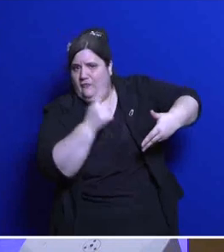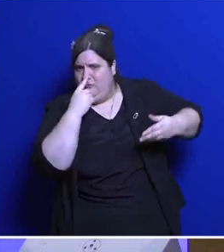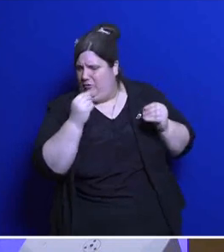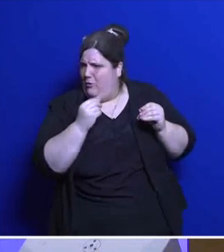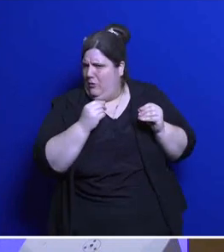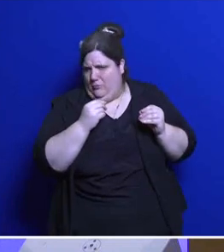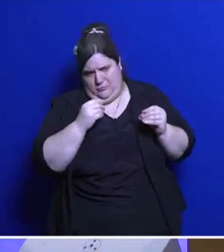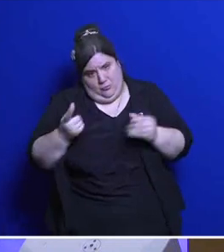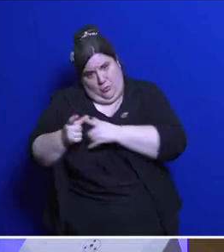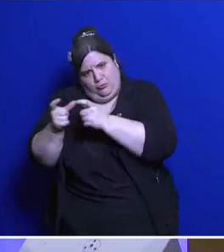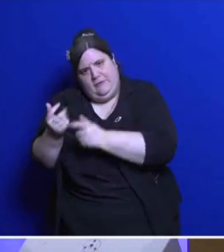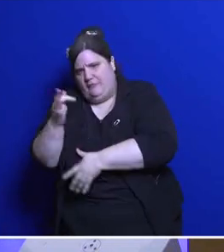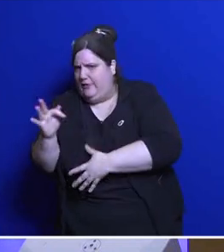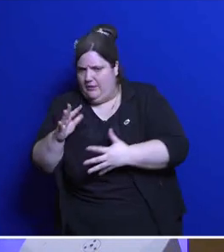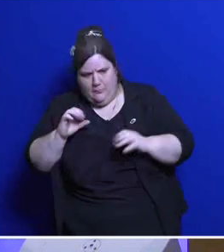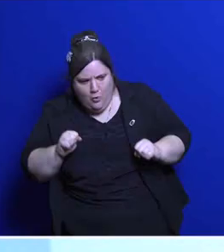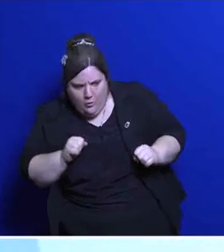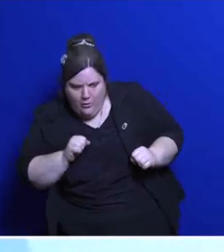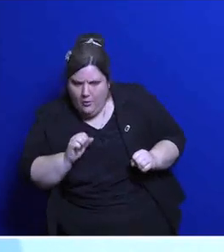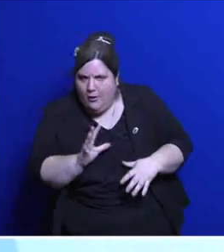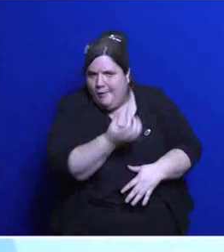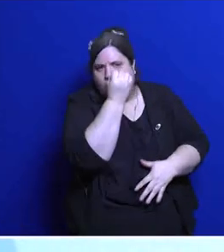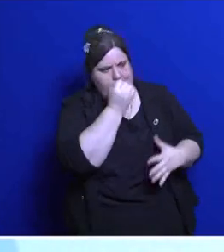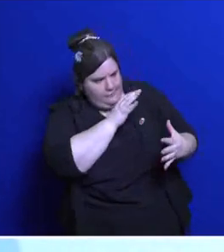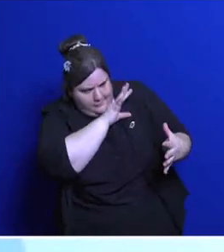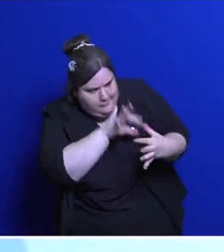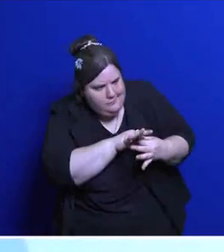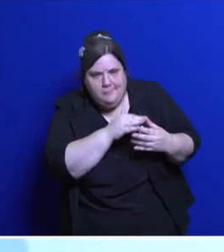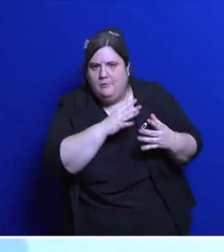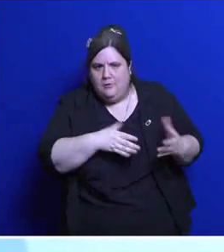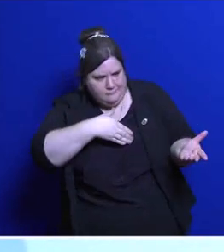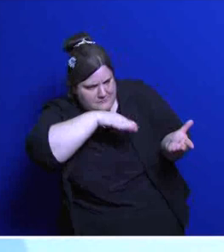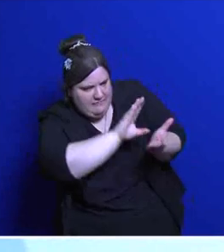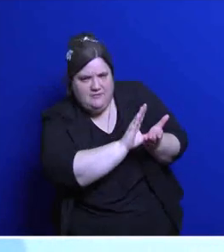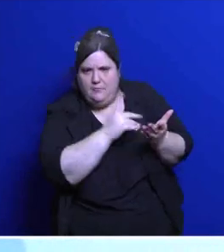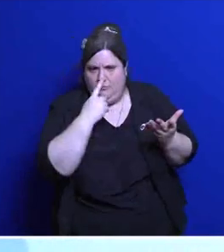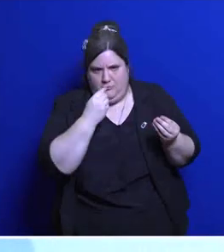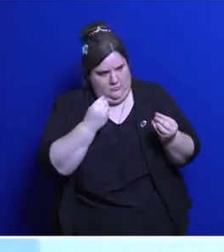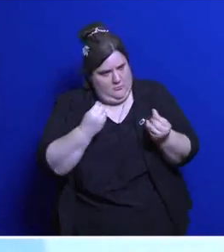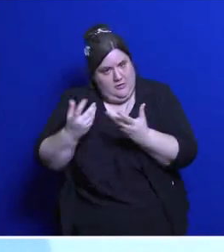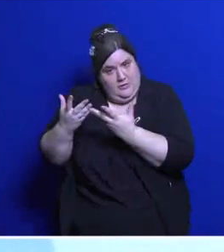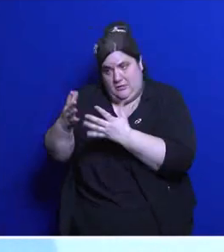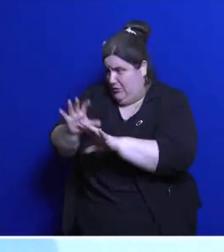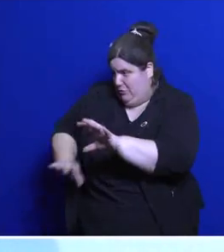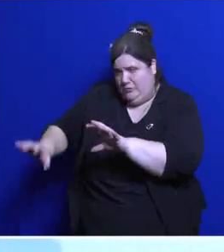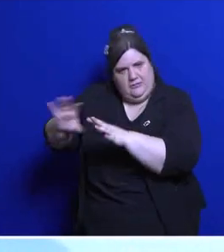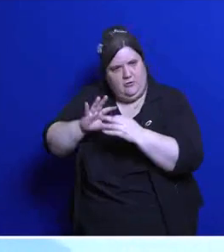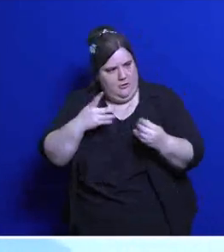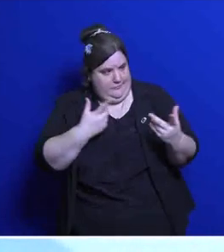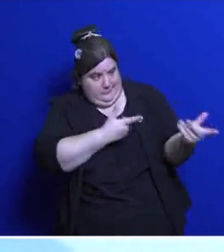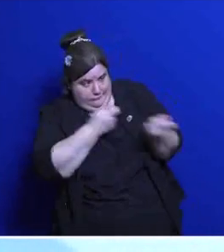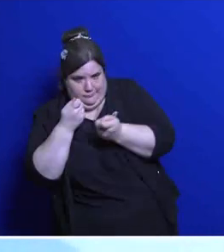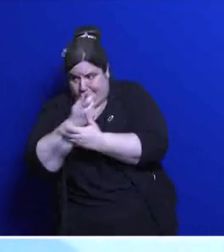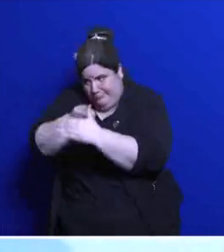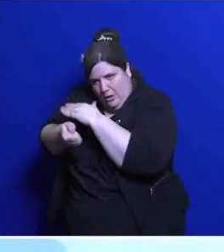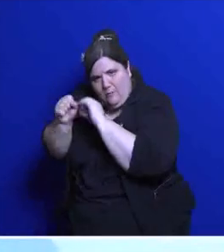d'opportunités pour nos entreprises françaises à l'export et pour nos territoires en investissement potentiel. Et tous les pays du GCC portent en